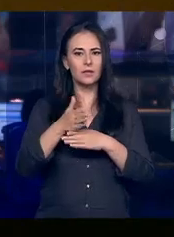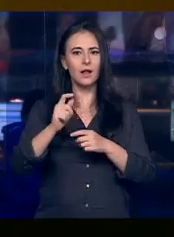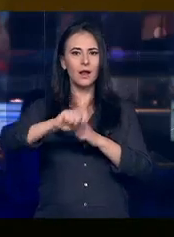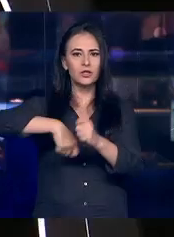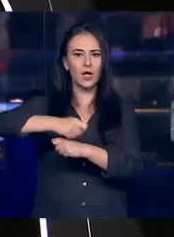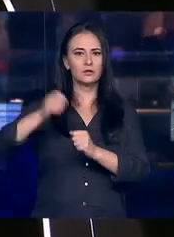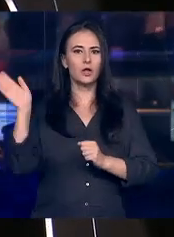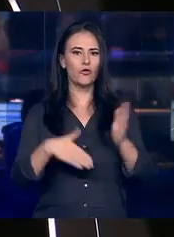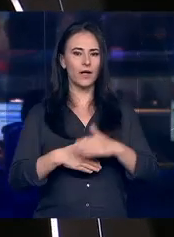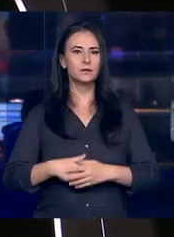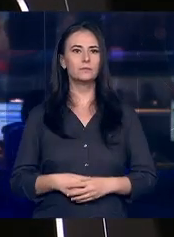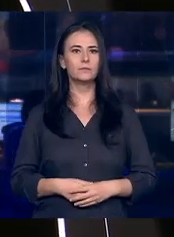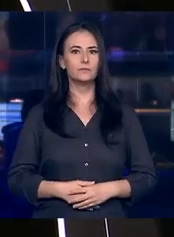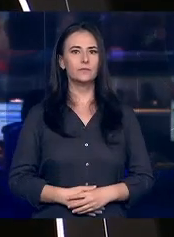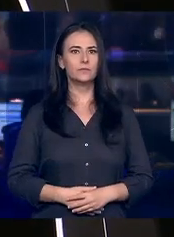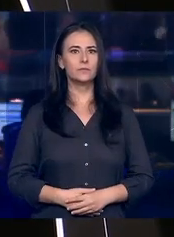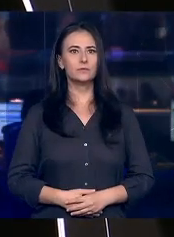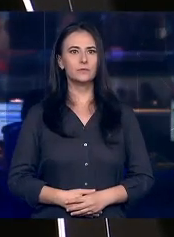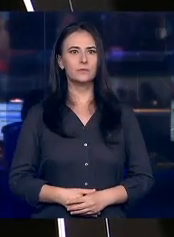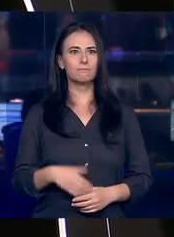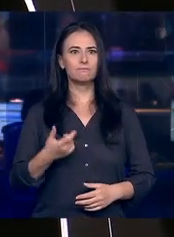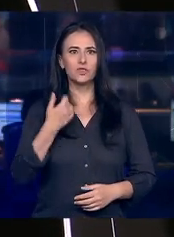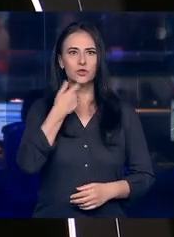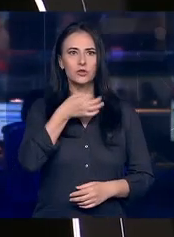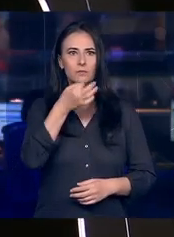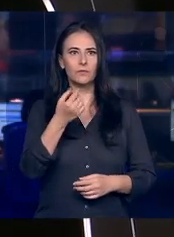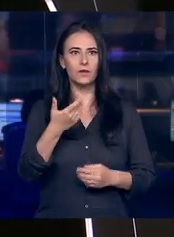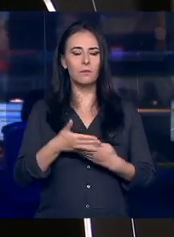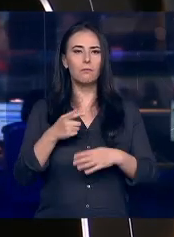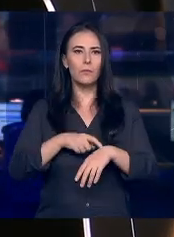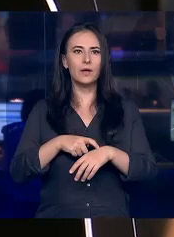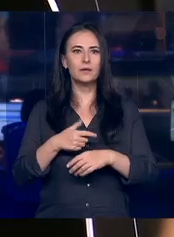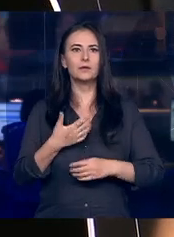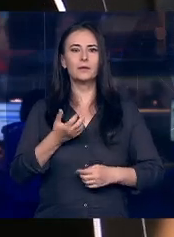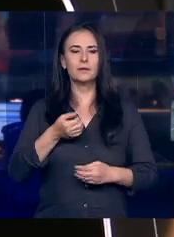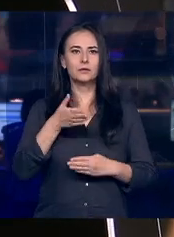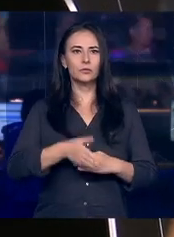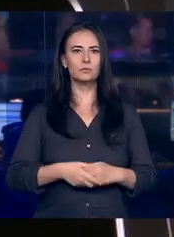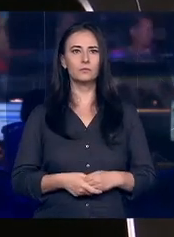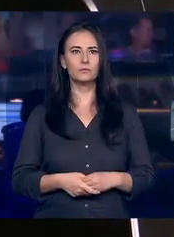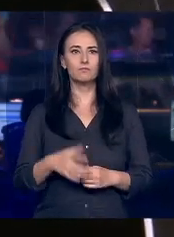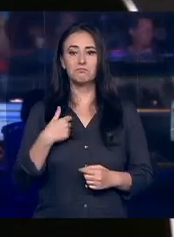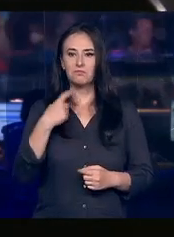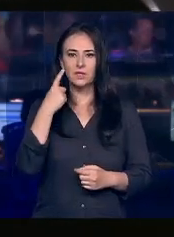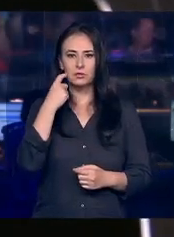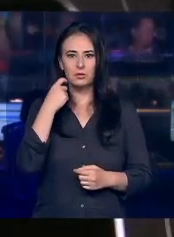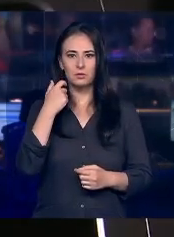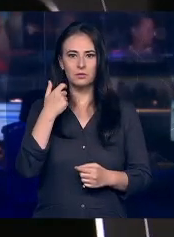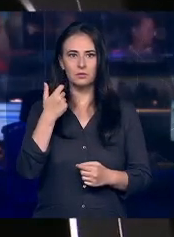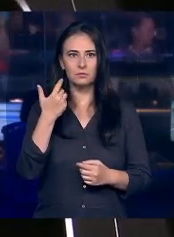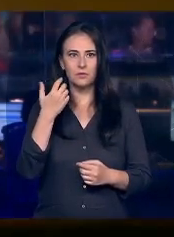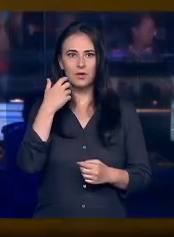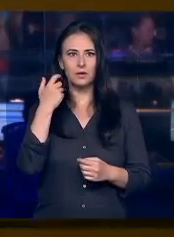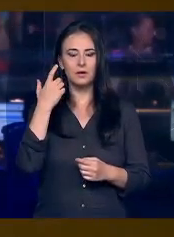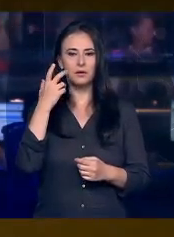lovească. Am mâncat sigur, ca urmărită. Ca altfel cum, intri așa, știi sigur că e o femeie singură în